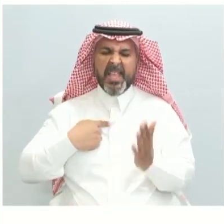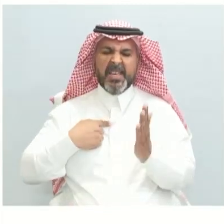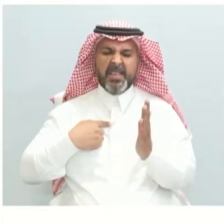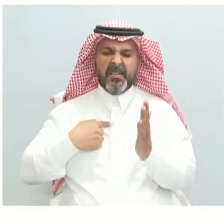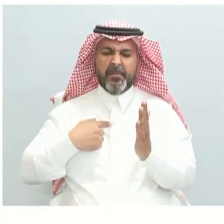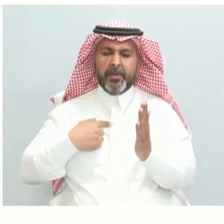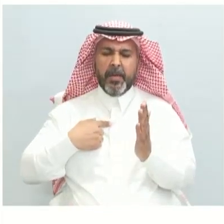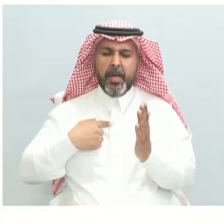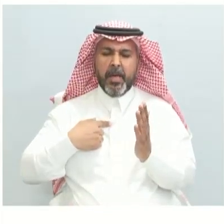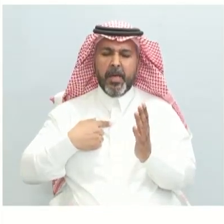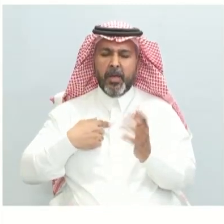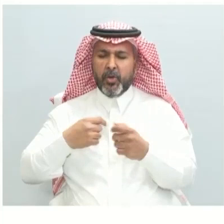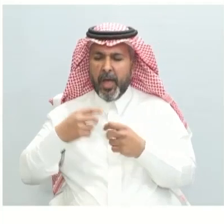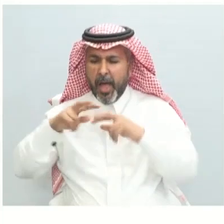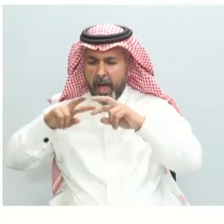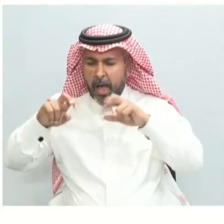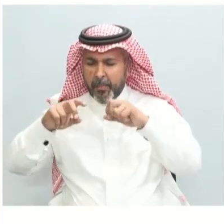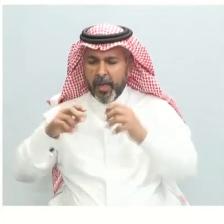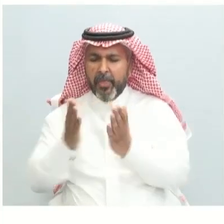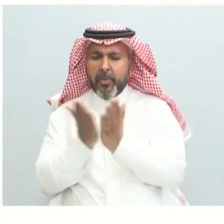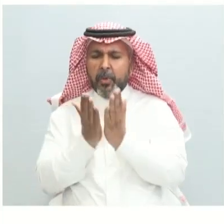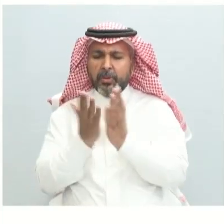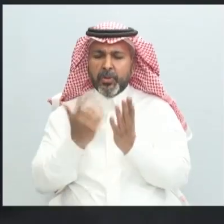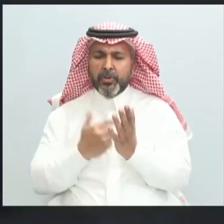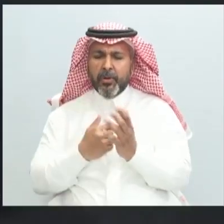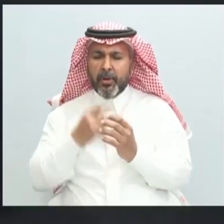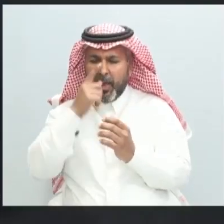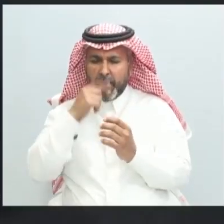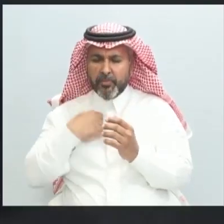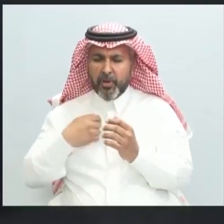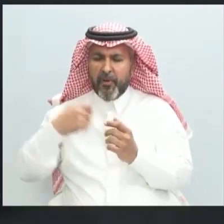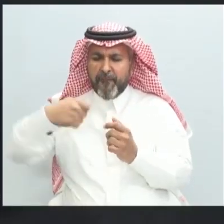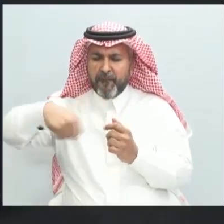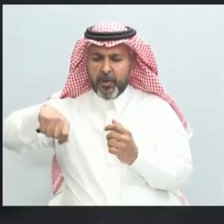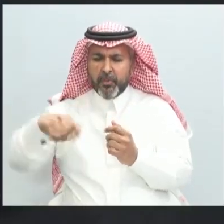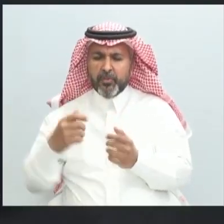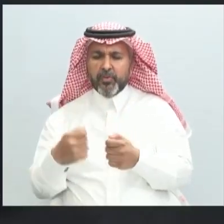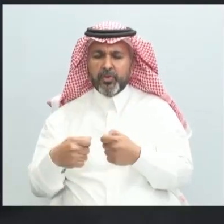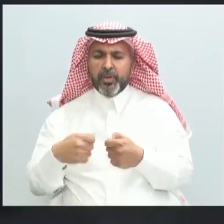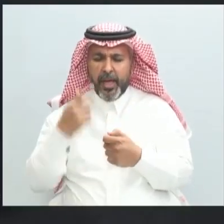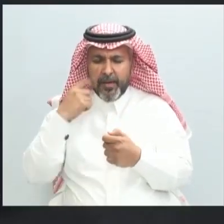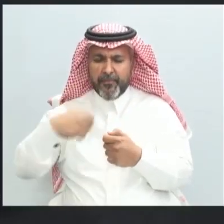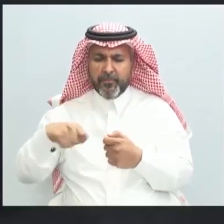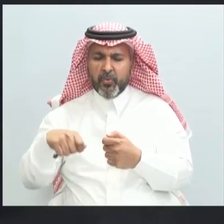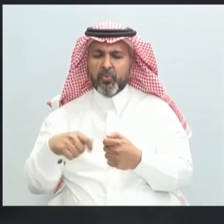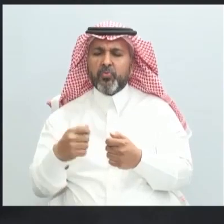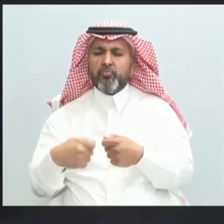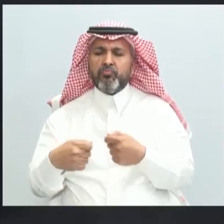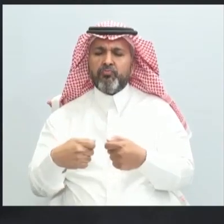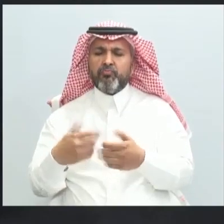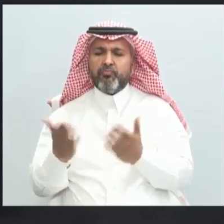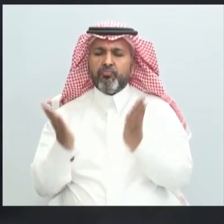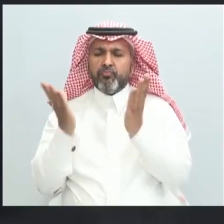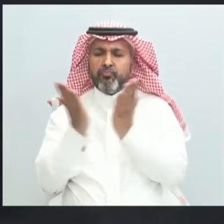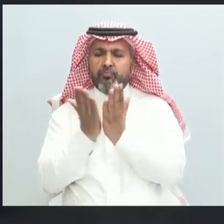السعودي توفير التعليم من واجبات المواطن السعودي توفير التعليم وهي